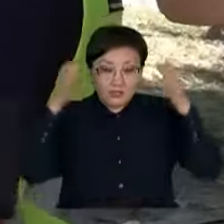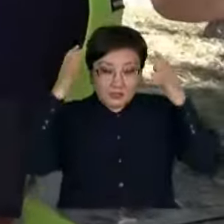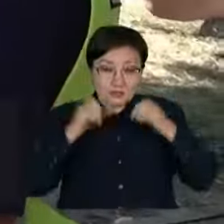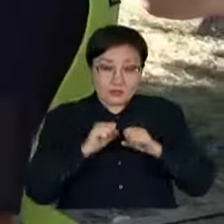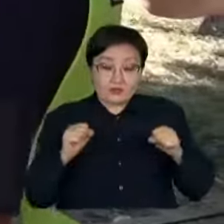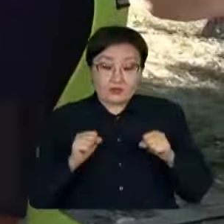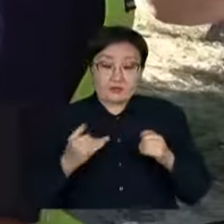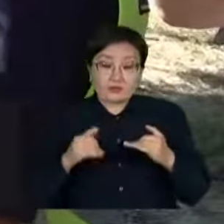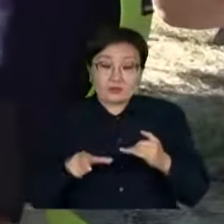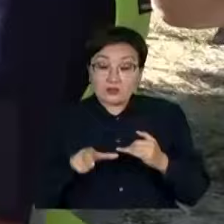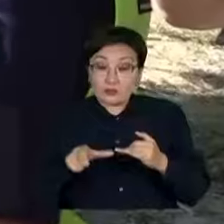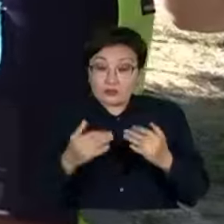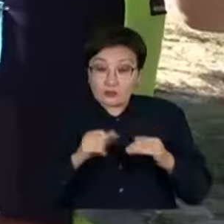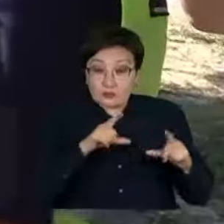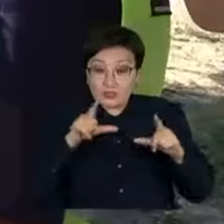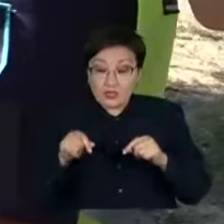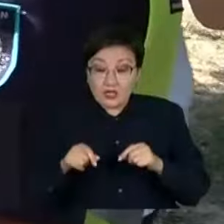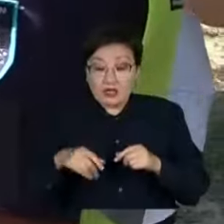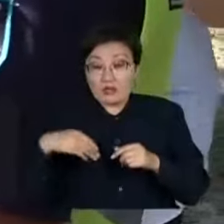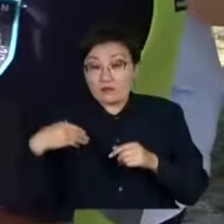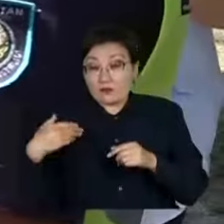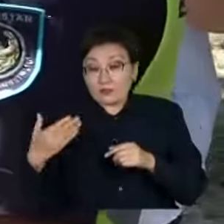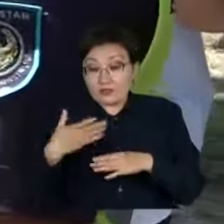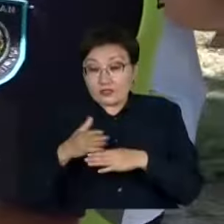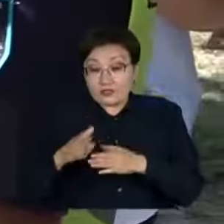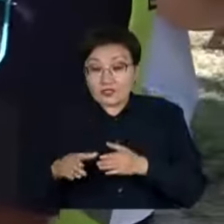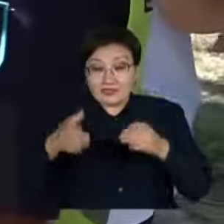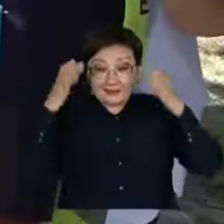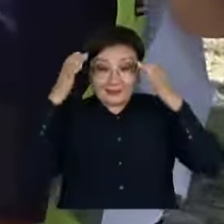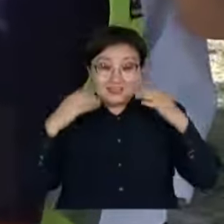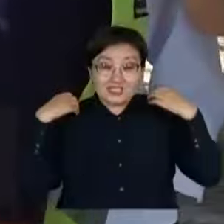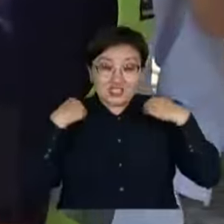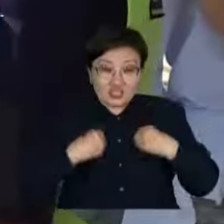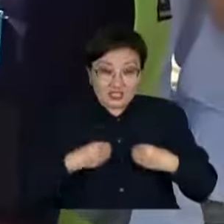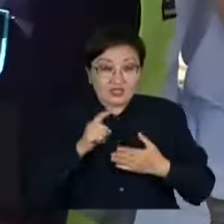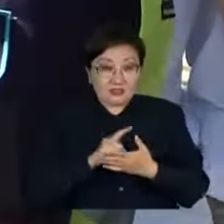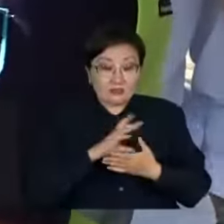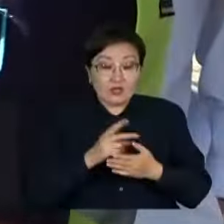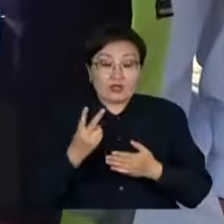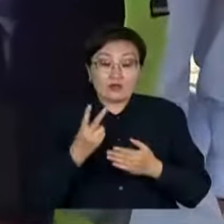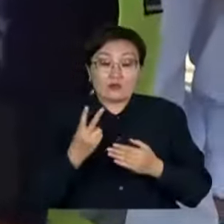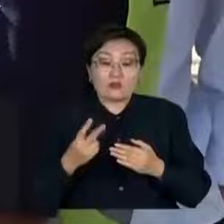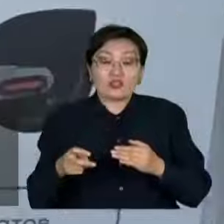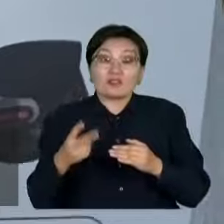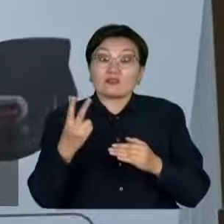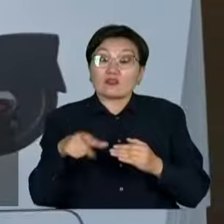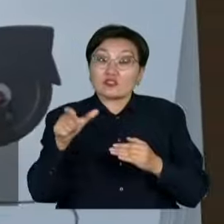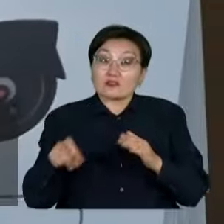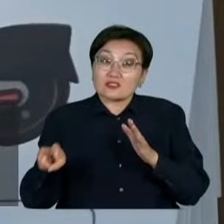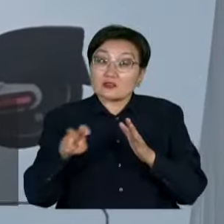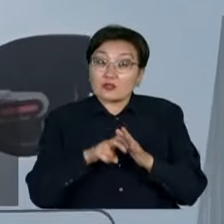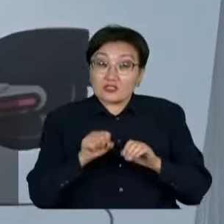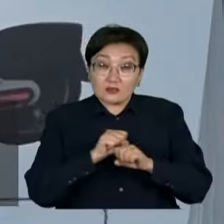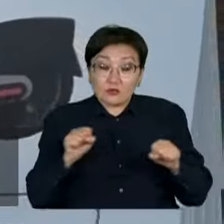если будете ехать, правая сторона части дороги, каска должна, жилет должен у вас. Двое на самокате не должны управлять. Қалалық